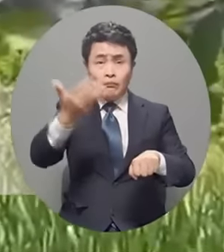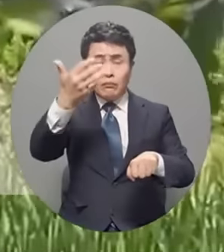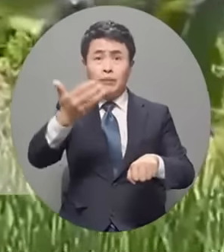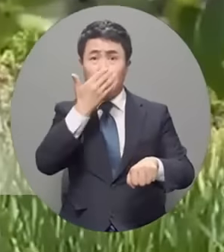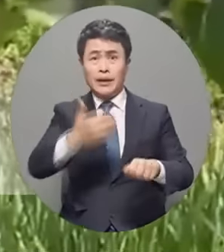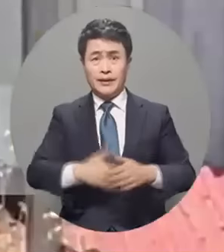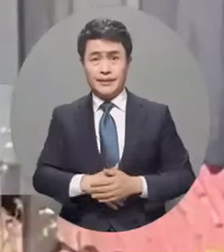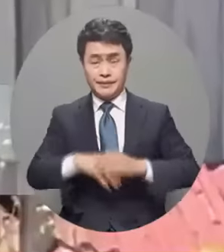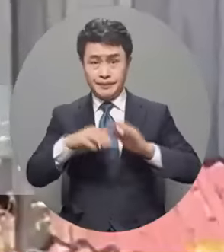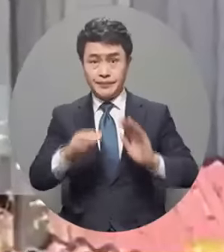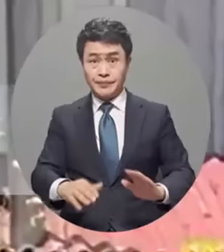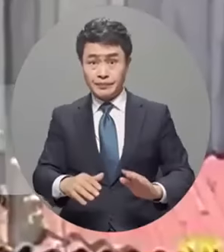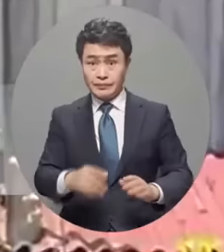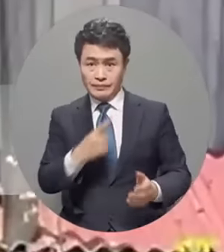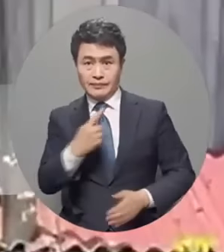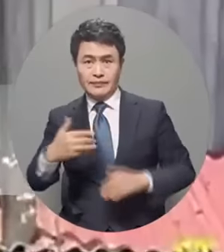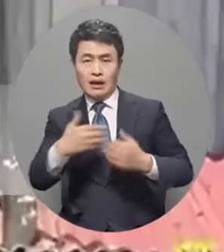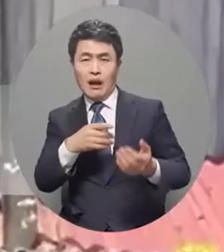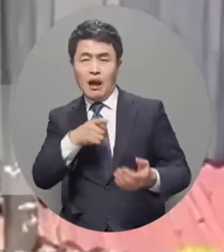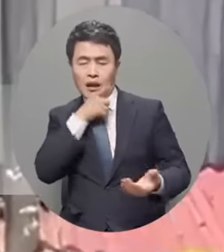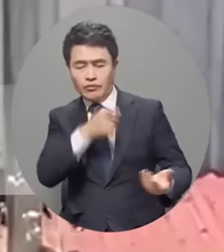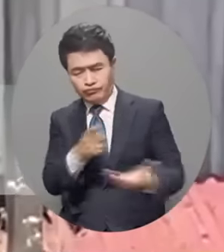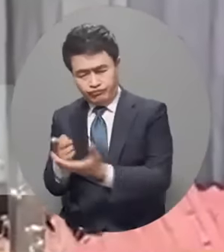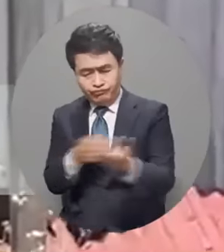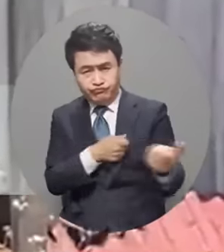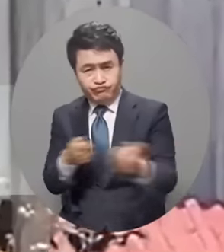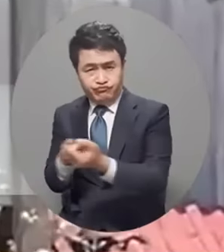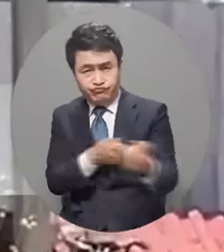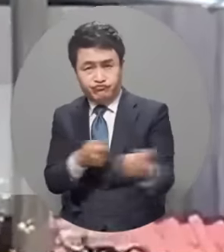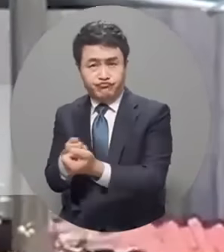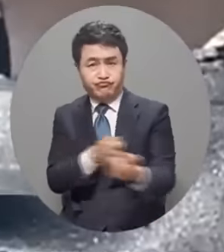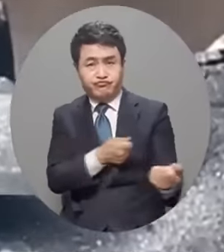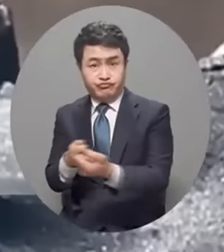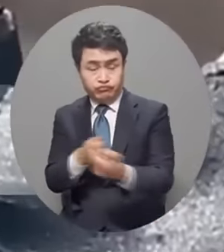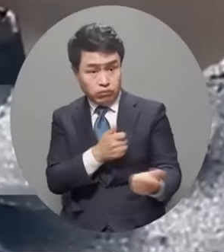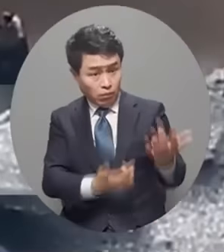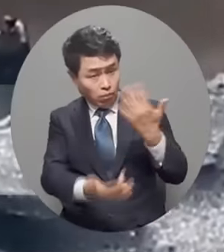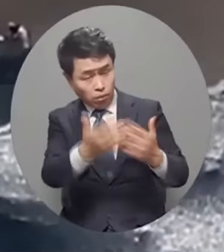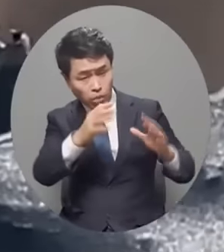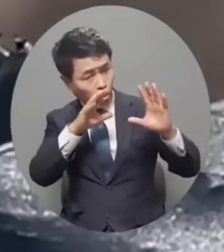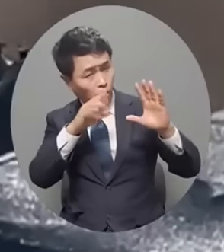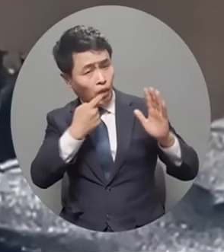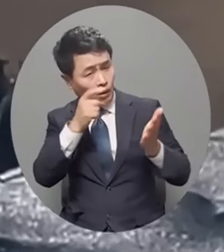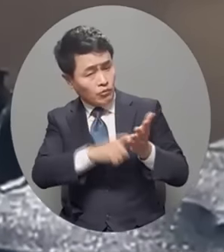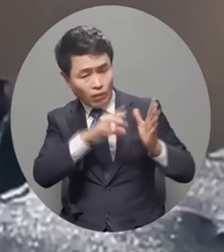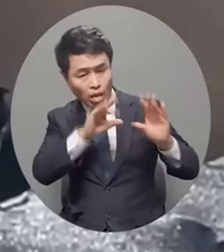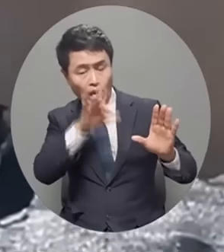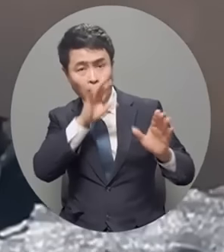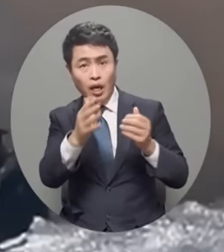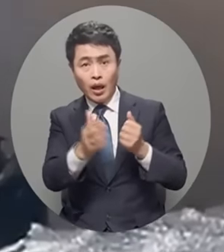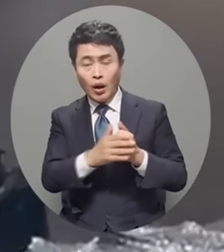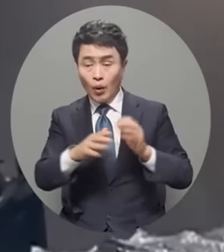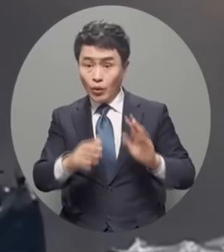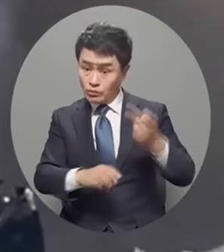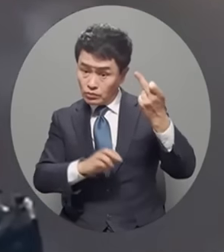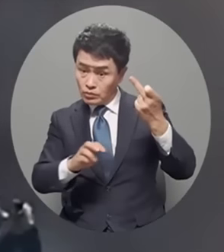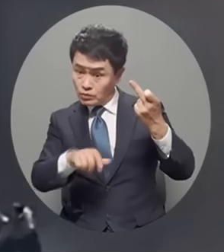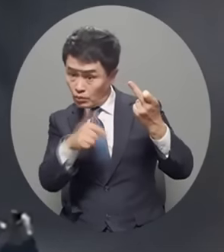피어오릅니다. 소방대원들이 연신 물을 뿌려보지만 불길은 쉽사리 잡히지 않습니다. 오늘 오후 12시